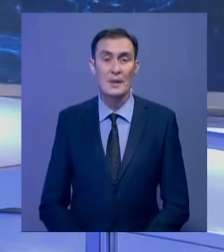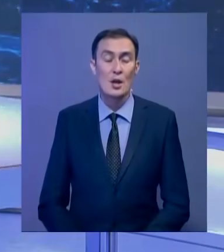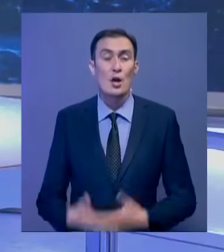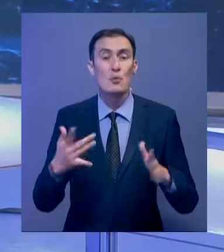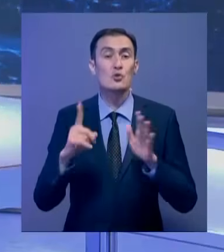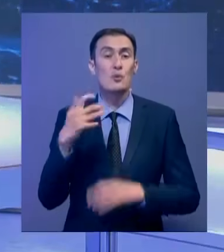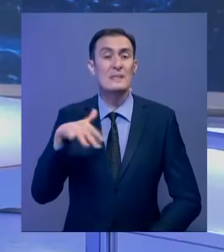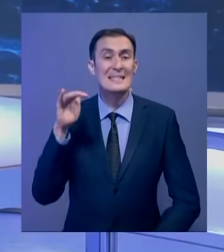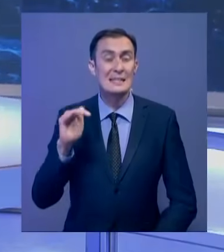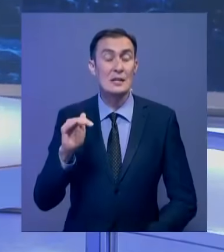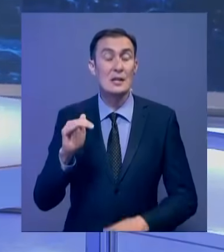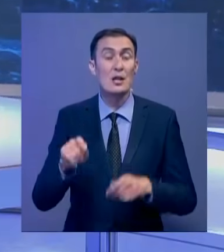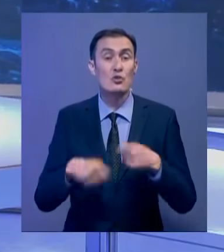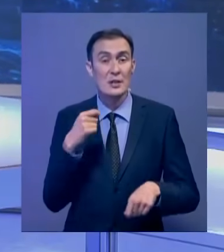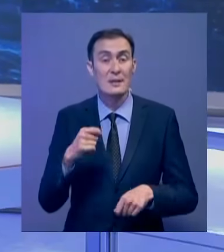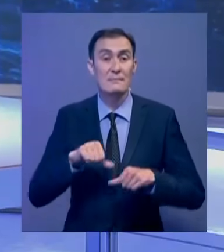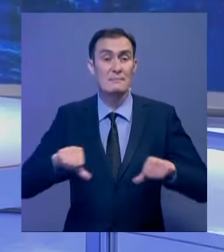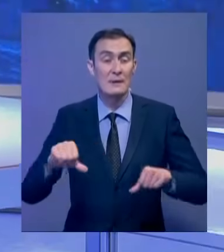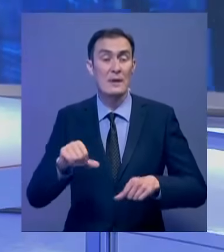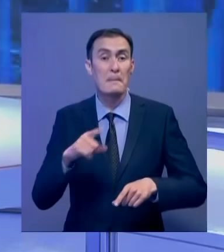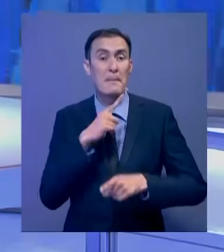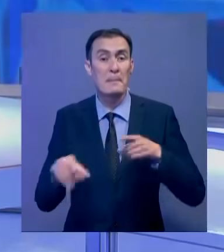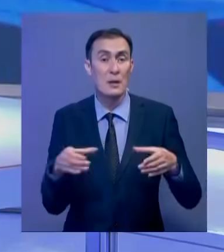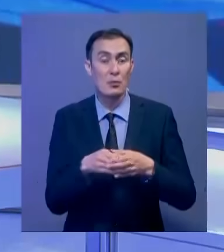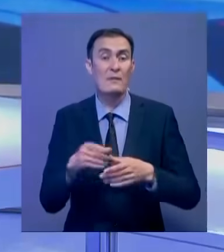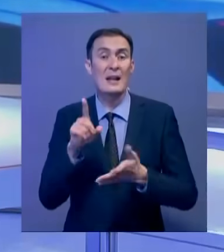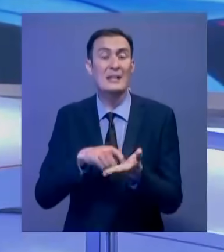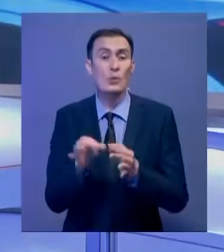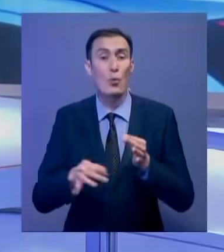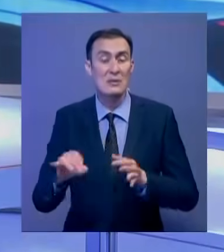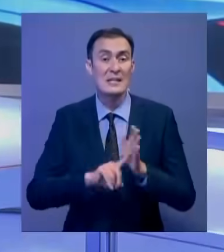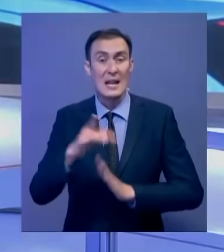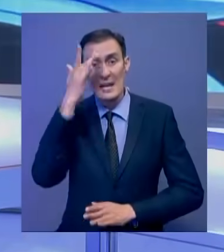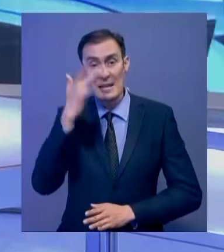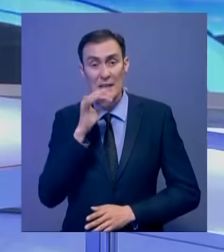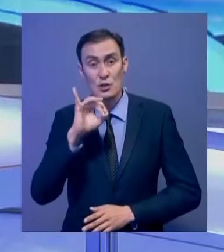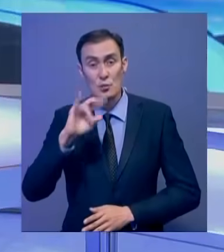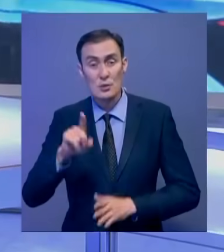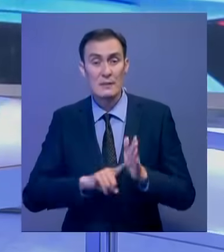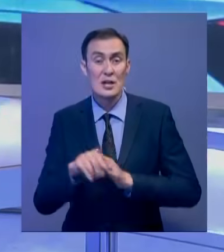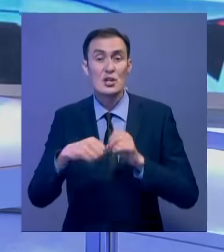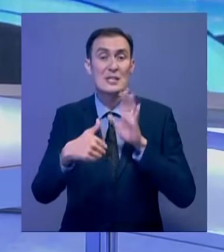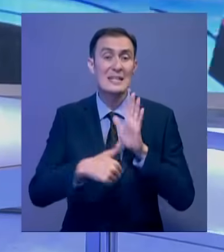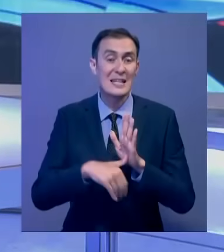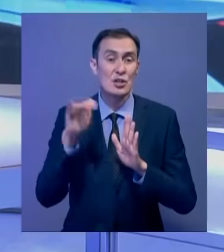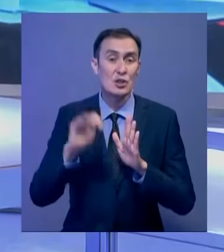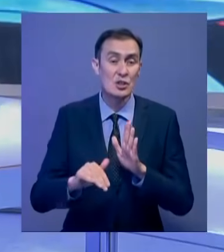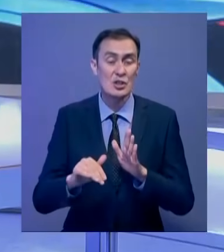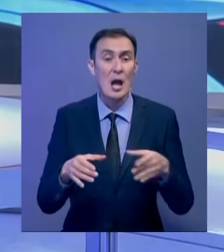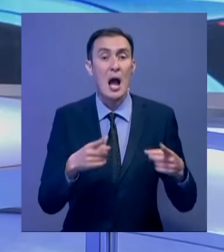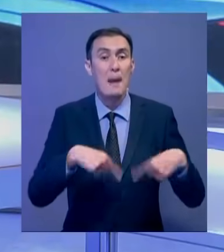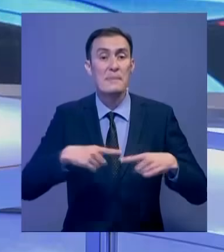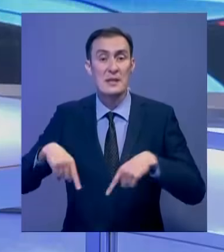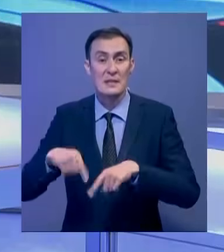Больше 150 нарушений карантина выявили мобильные группы в Карагандинской области. С начала июня они проверили 16 тысяч